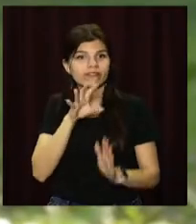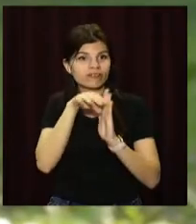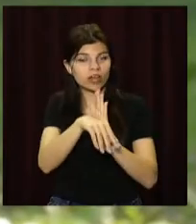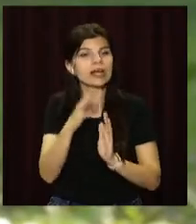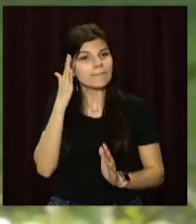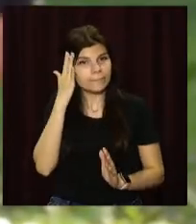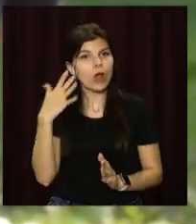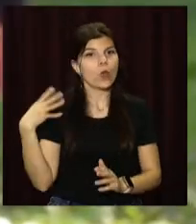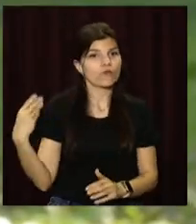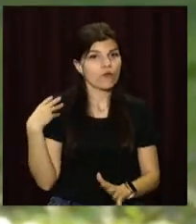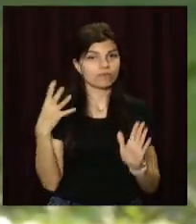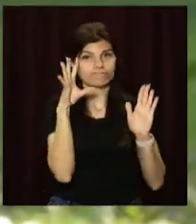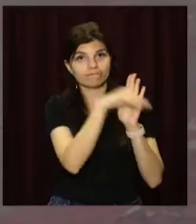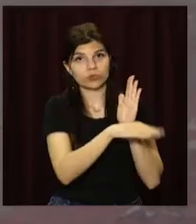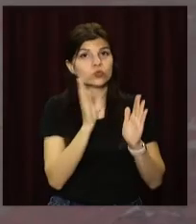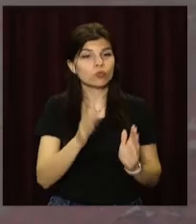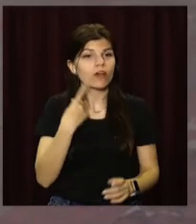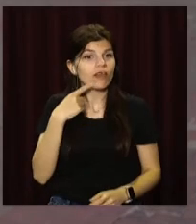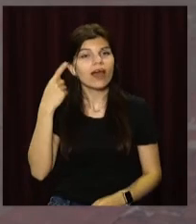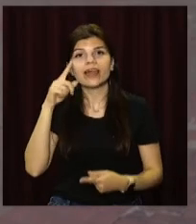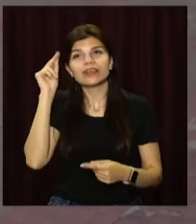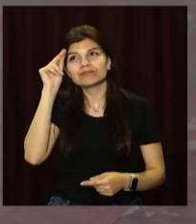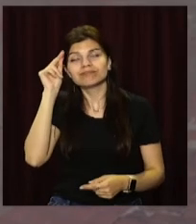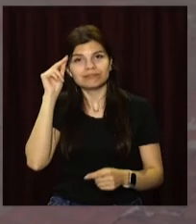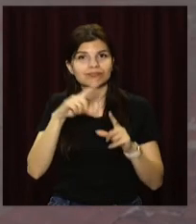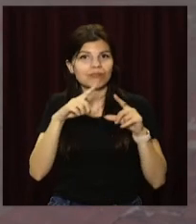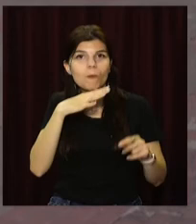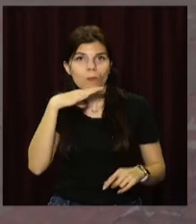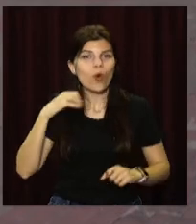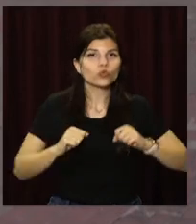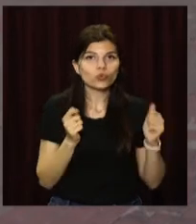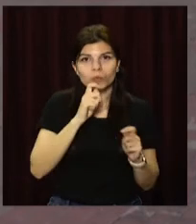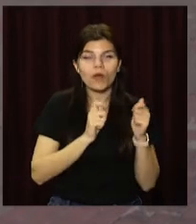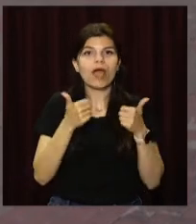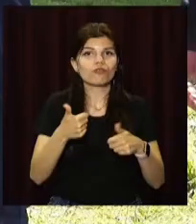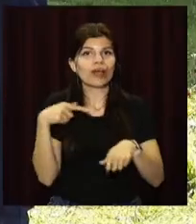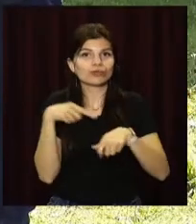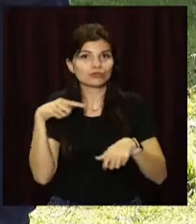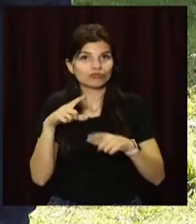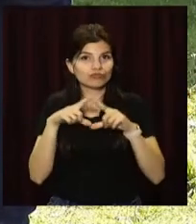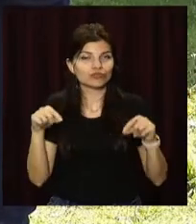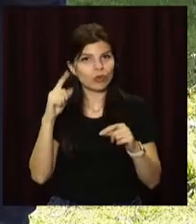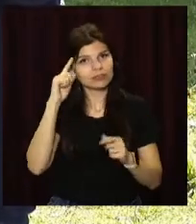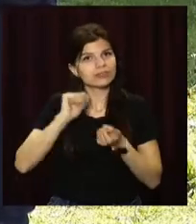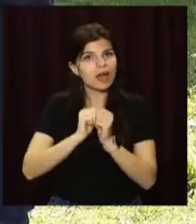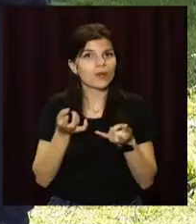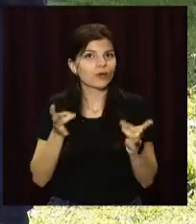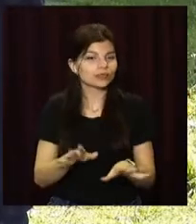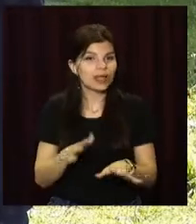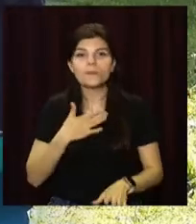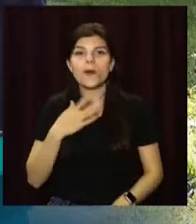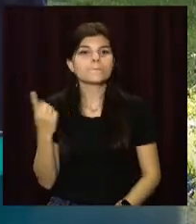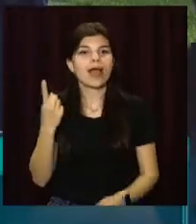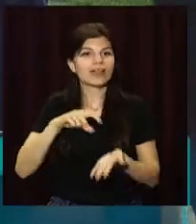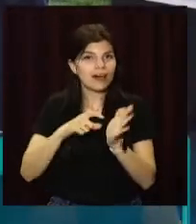далі навчатися у Львові. Каже, окрім знань, ці шкільні роки подарували їй багато друзів та гарних емоцій. Запам'ятається назавжди мій